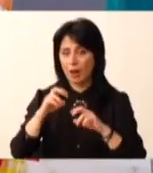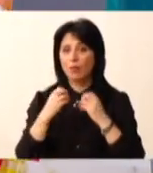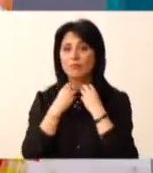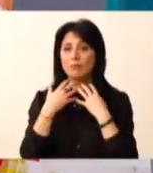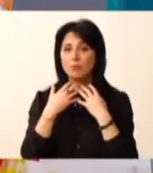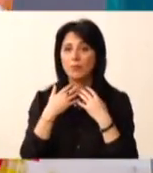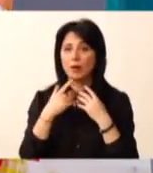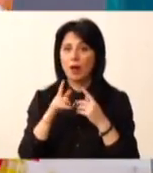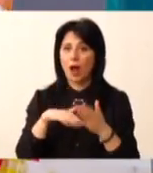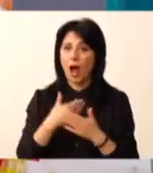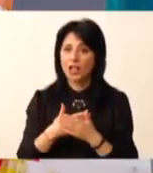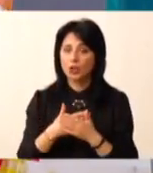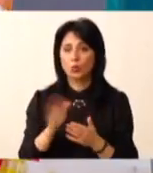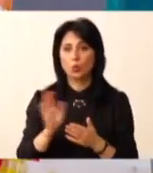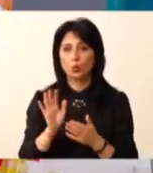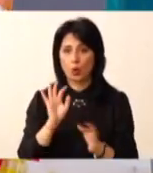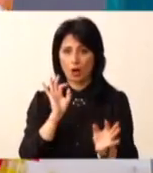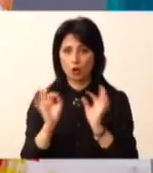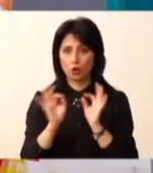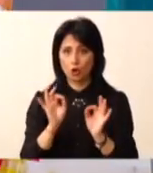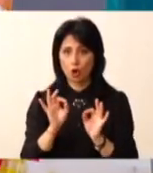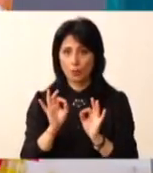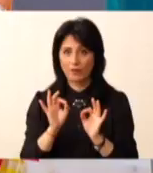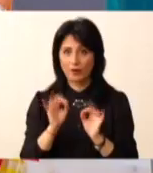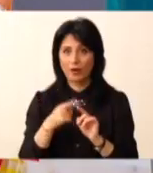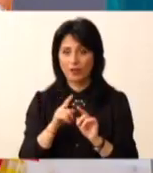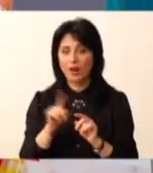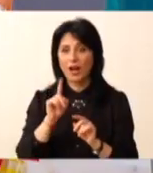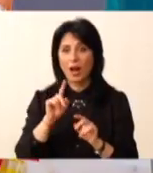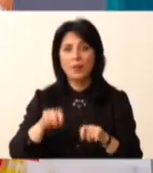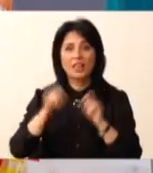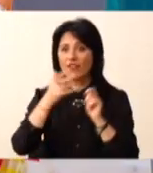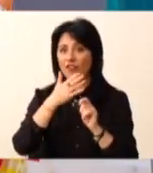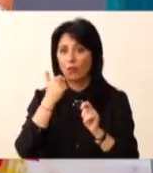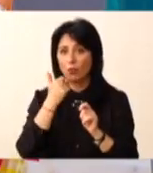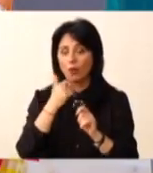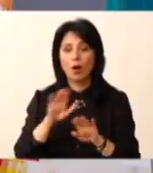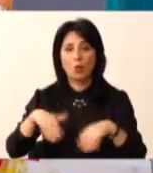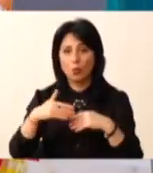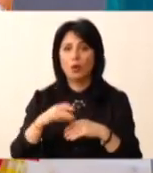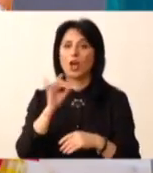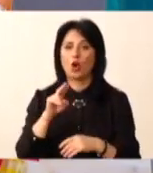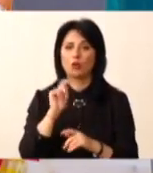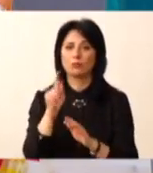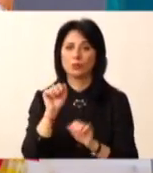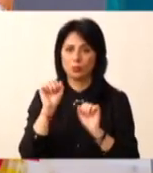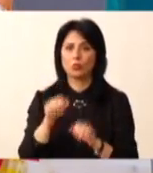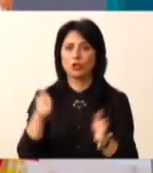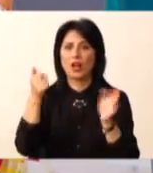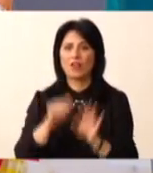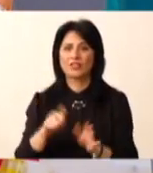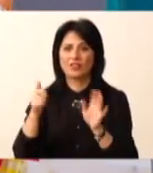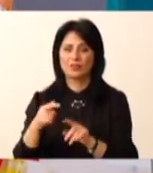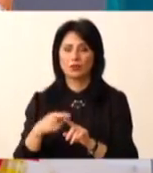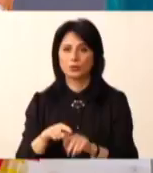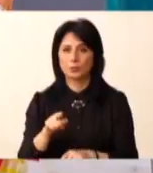გამოკვლეული პაციენტი, ვიცოდეთ, რომ მას არ აქვს ფარისებრი ჯირკვლის რაიმე დარღვევა და მხოლოდ მას შემდეგ დაიწყოს იოდის პროფილაქტიკური